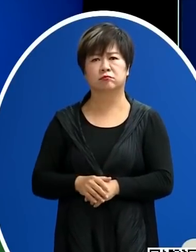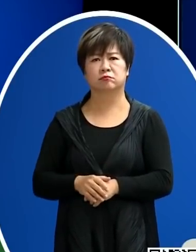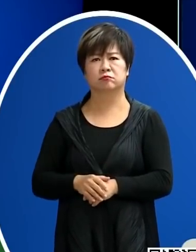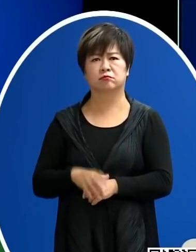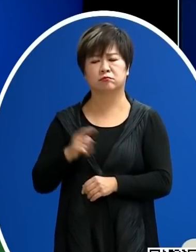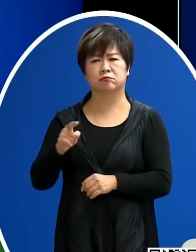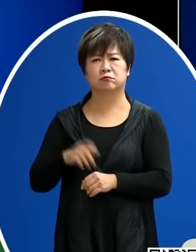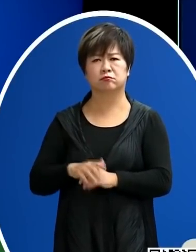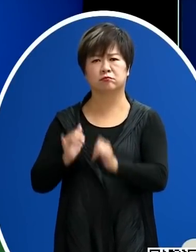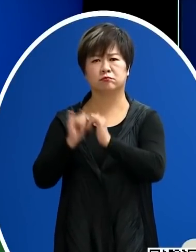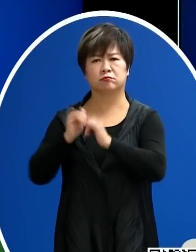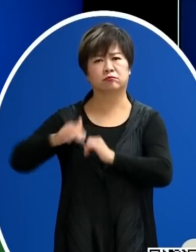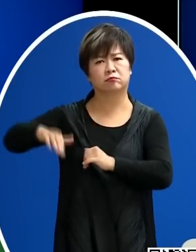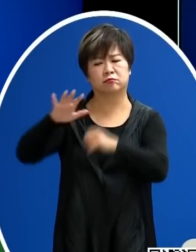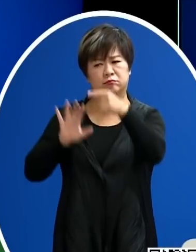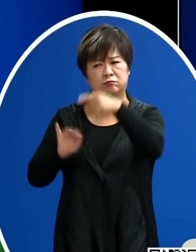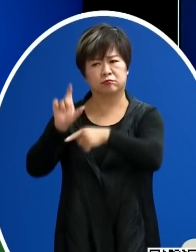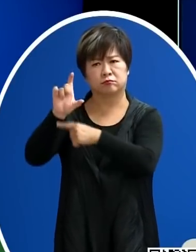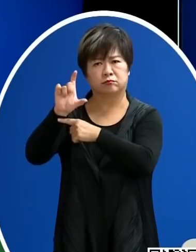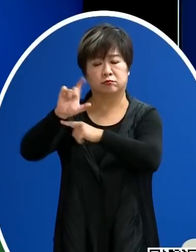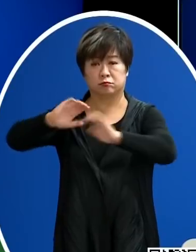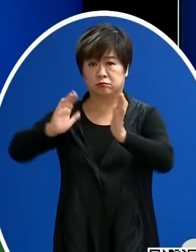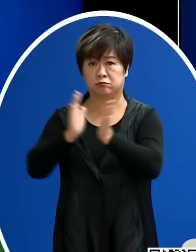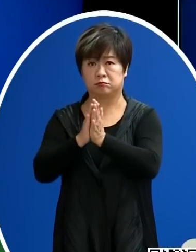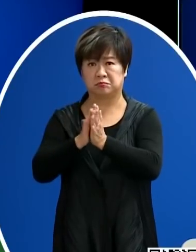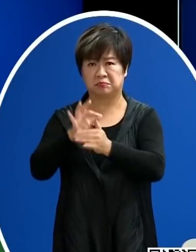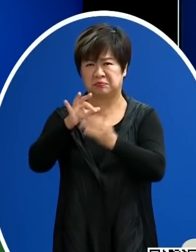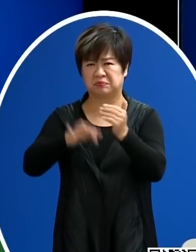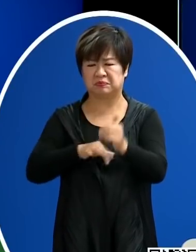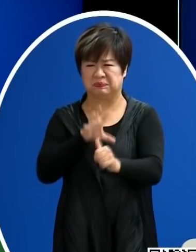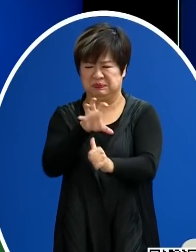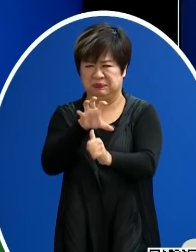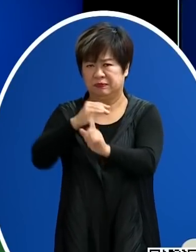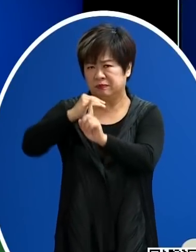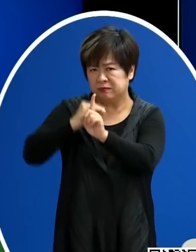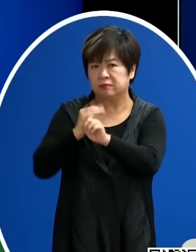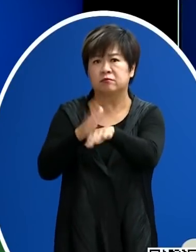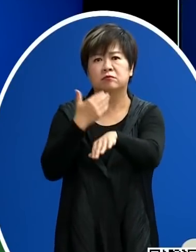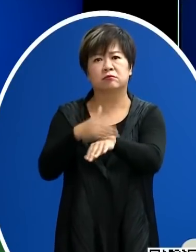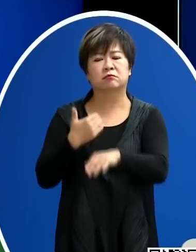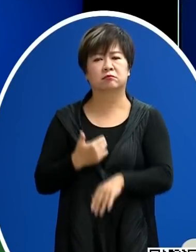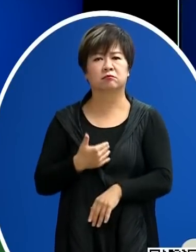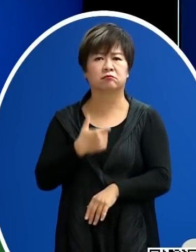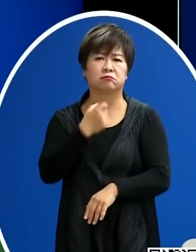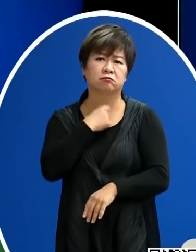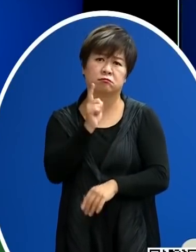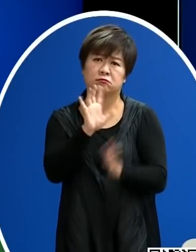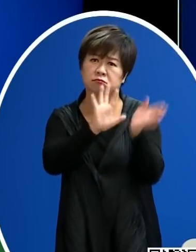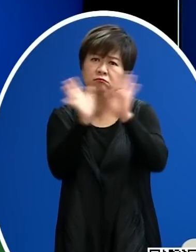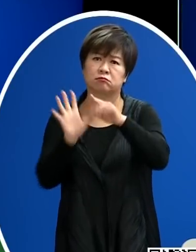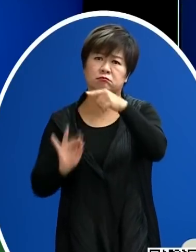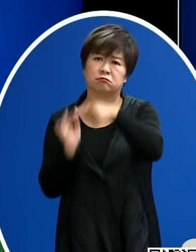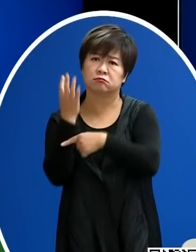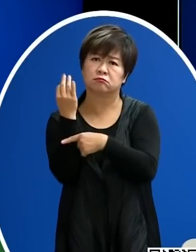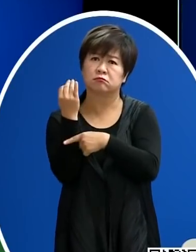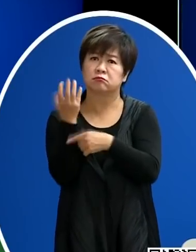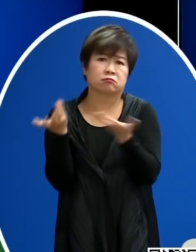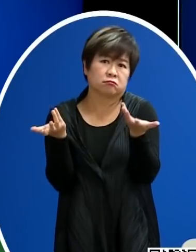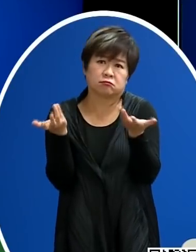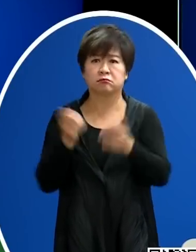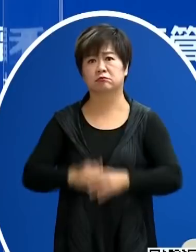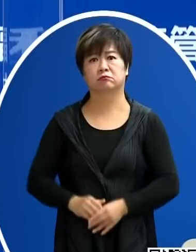苗覆盖率达到60%马上就降级，那可不可以请问如果要降级的话 需要达到几成的覆盖率？谢